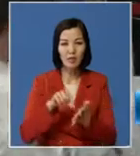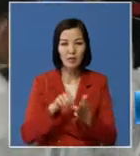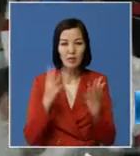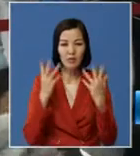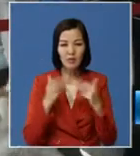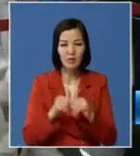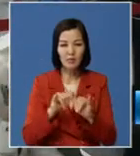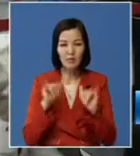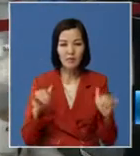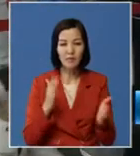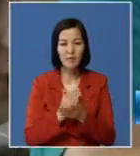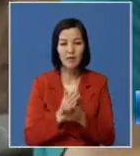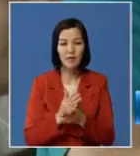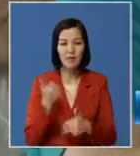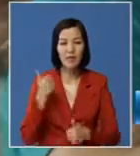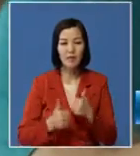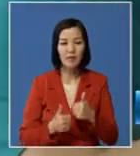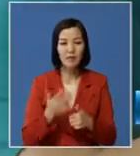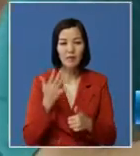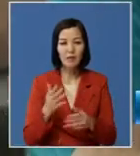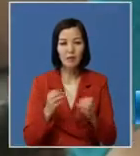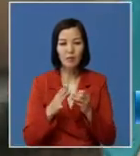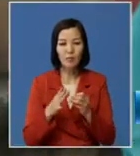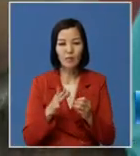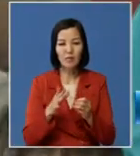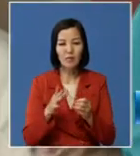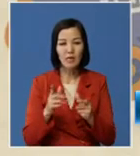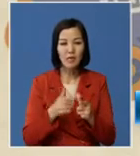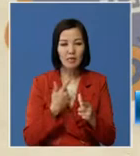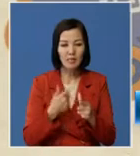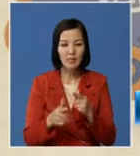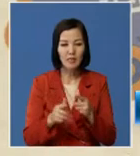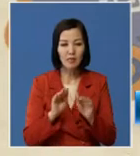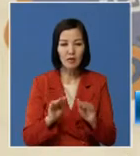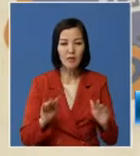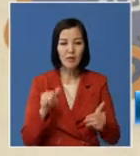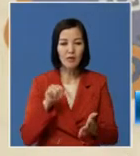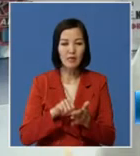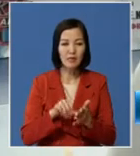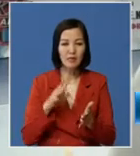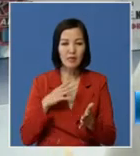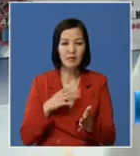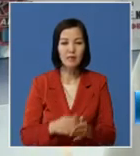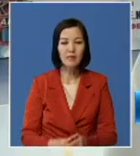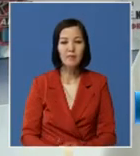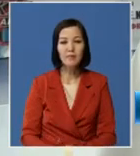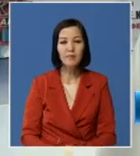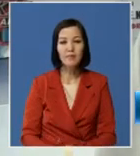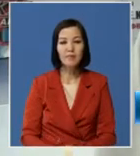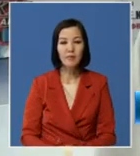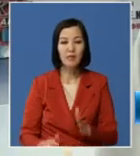санап артып келеді. Биылғы бәсекеде 5 пен 15 жас аралығындағы өрендер өзара күш сынасты.